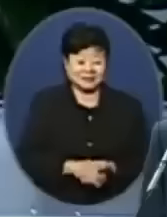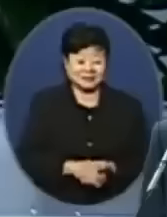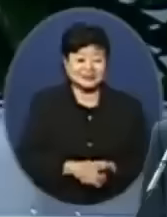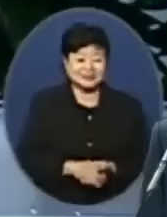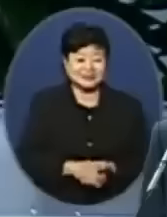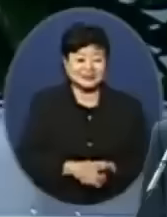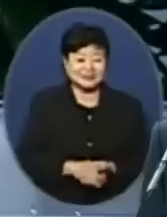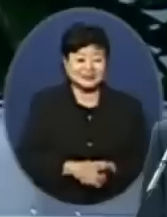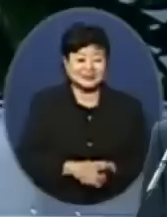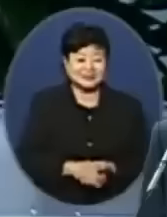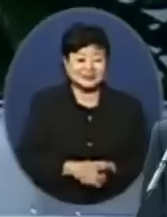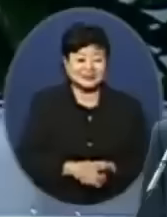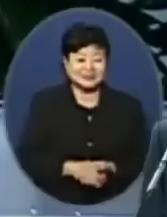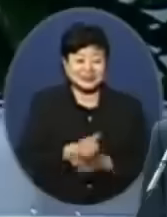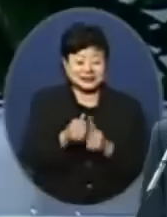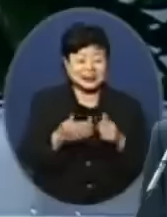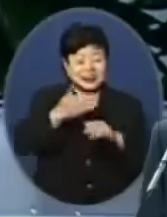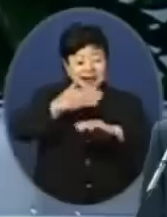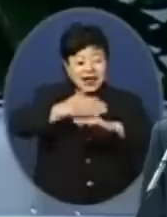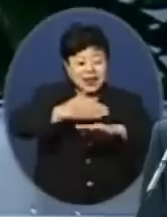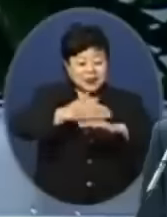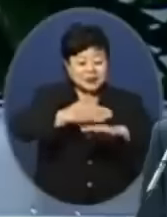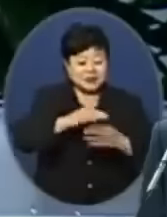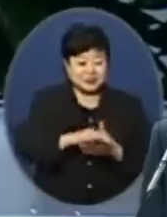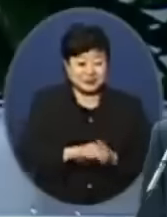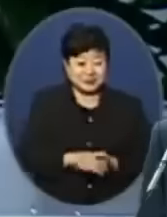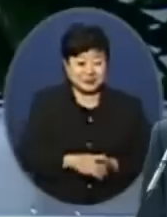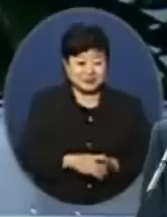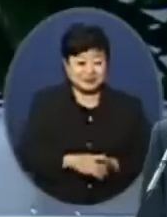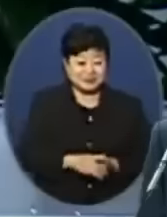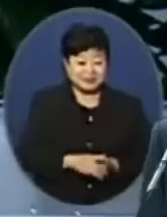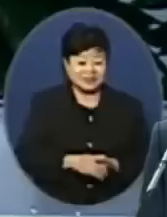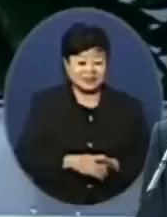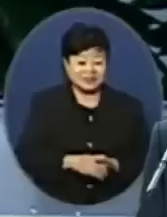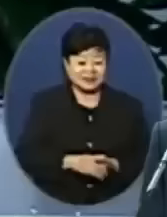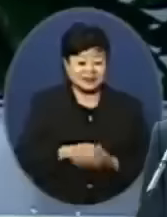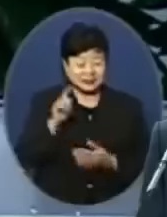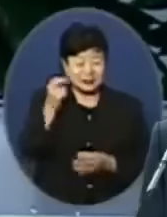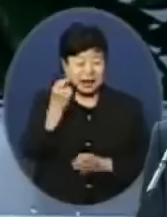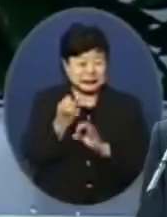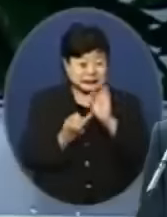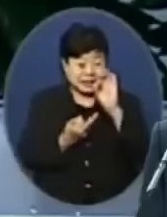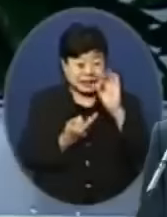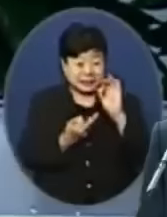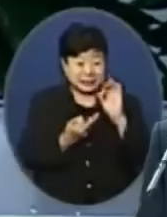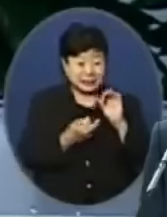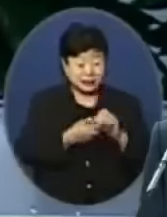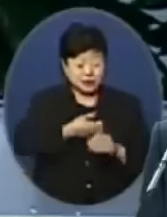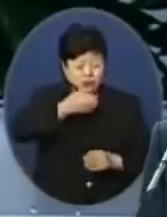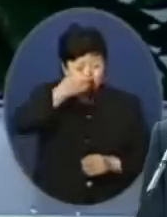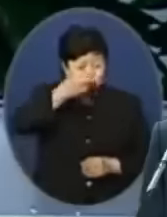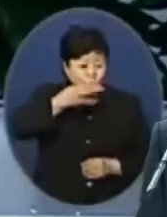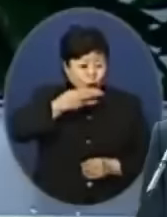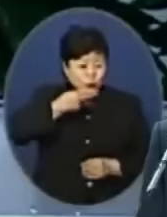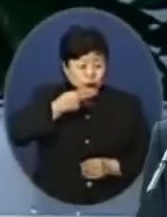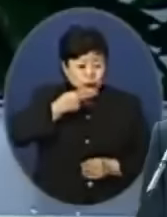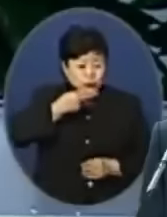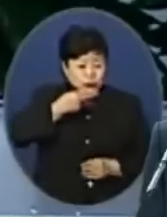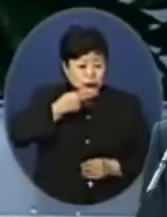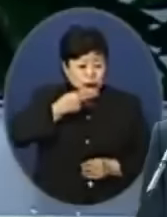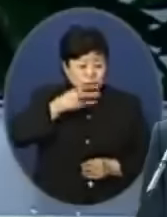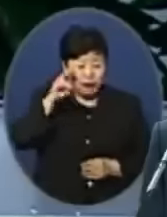그래서 하나님께 감사했는데, 아, 그 이튿날 꿈도 꾸지 않은